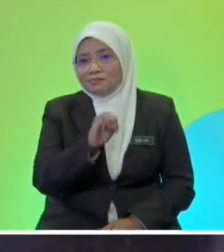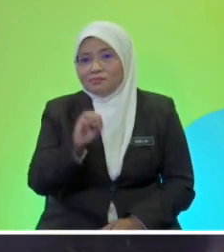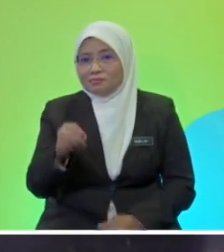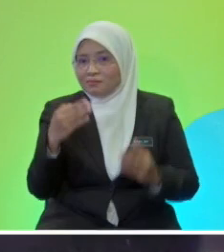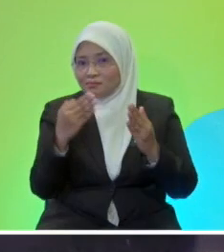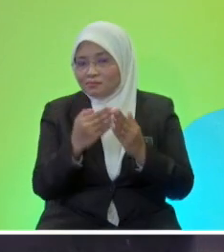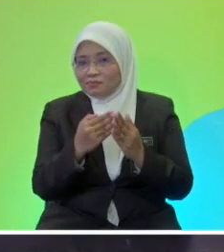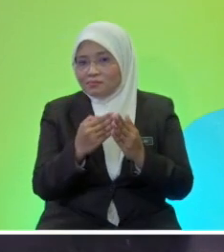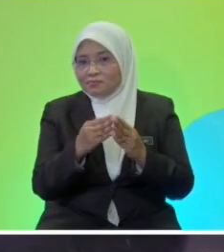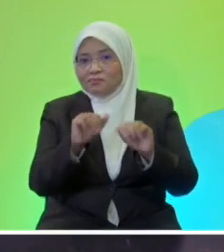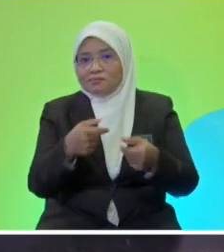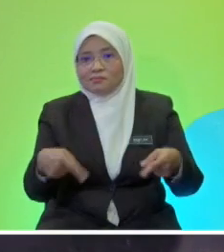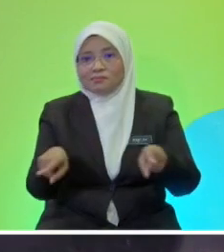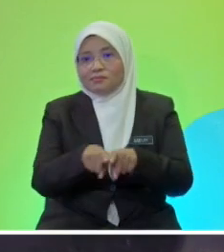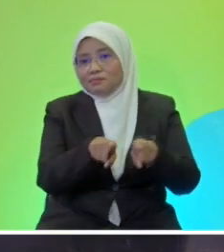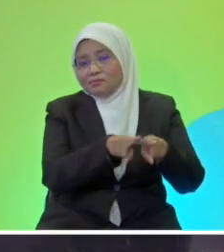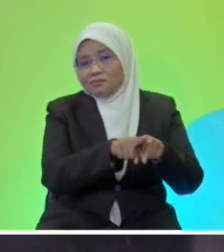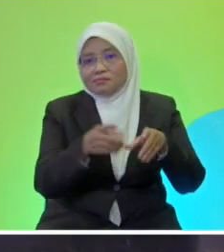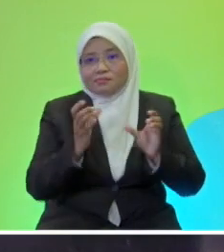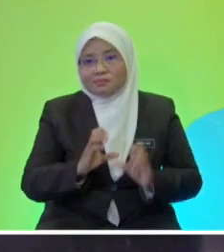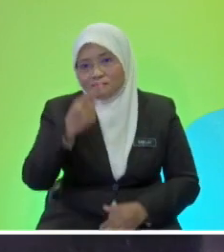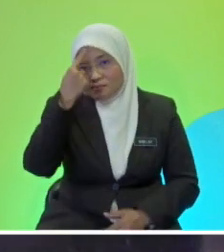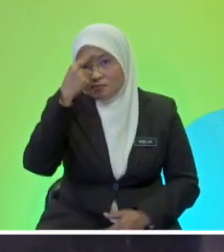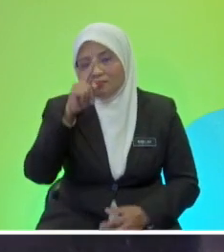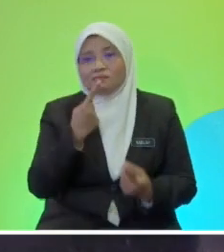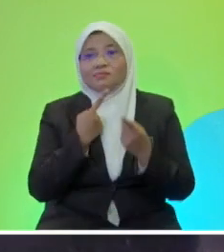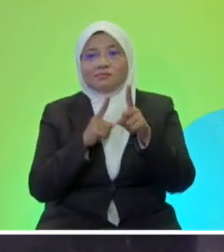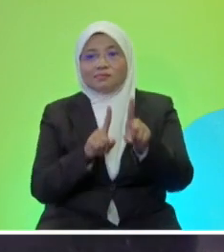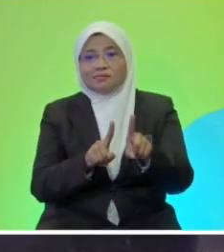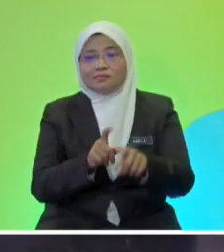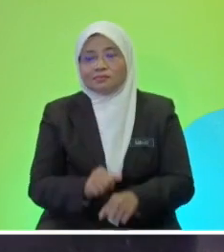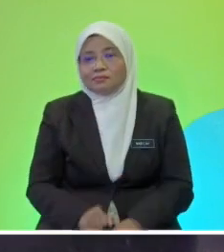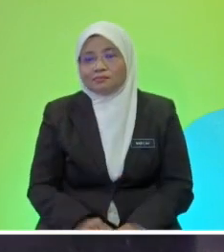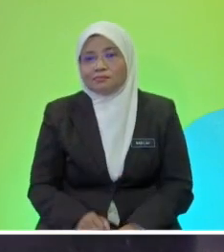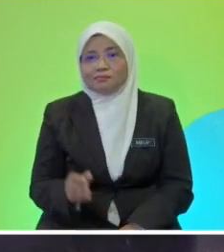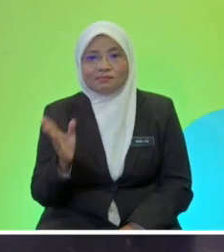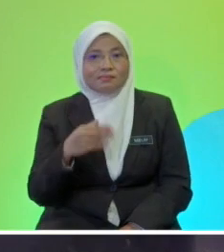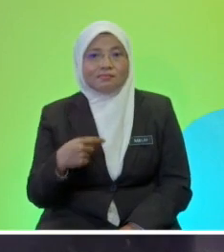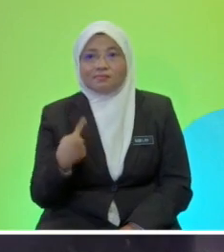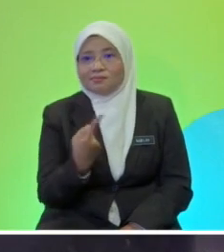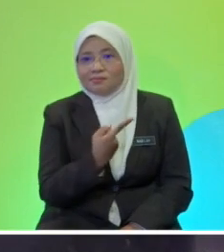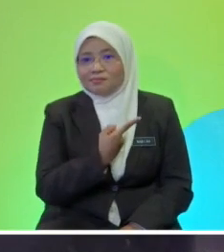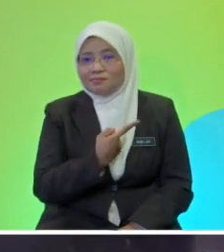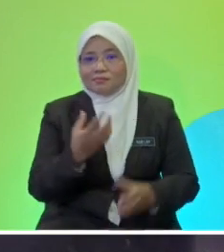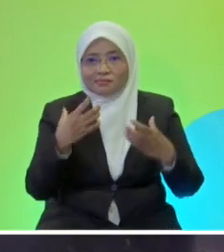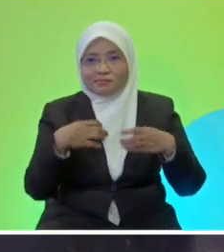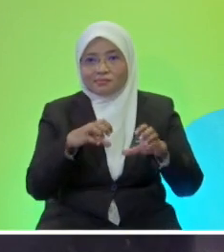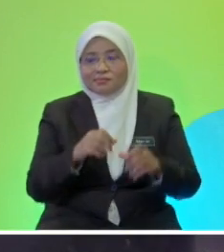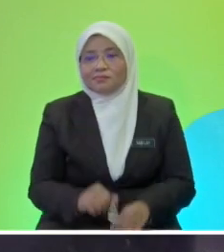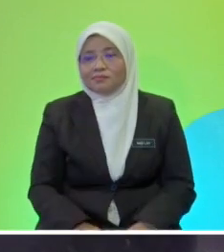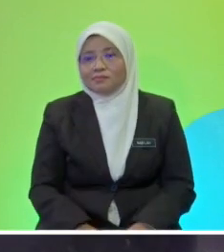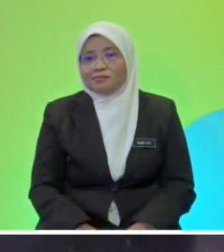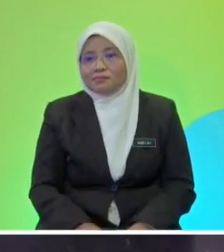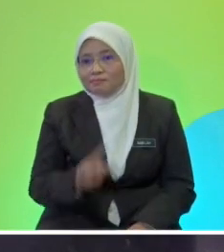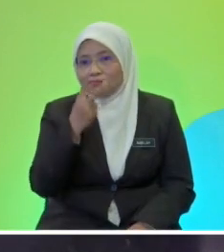agak-agak nih yang mana satu oke kita mulaikan dengan langkah yang pertama agak-agaknya yang mana boleh ambil depan itu dan